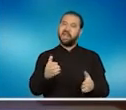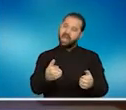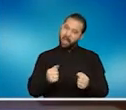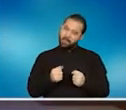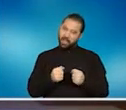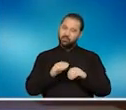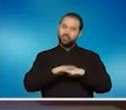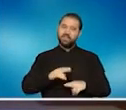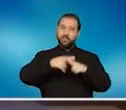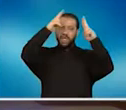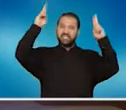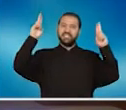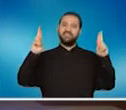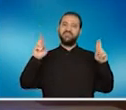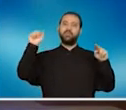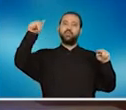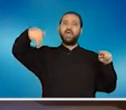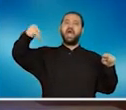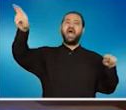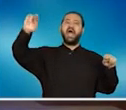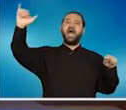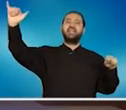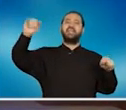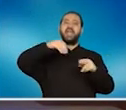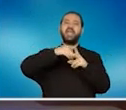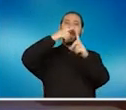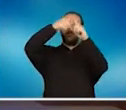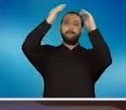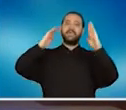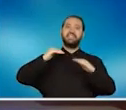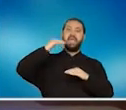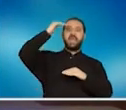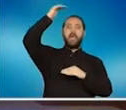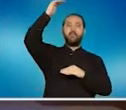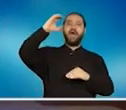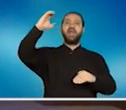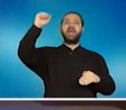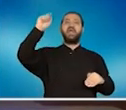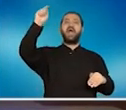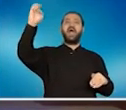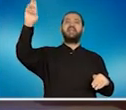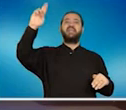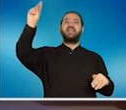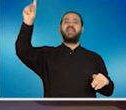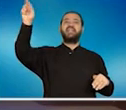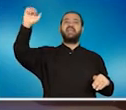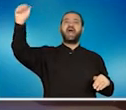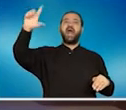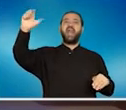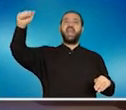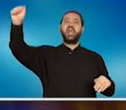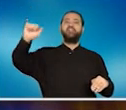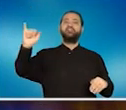l-am adus pe Sfântul Andrei în catedrală. Și acum, la intrare, în partea dreaptă a